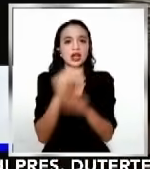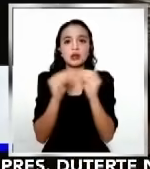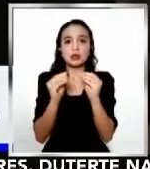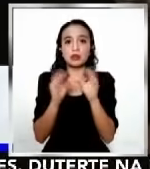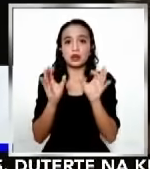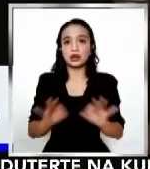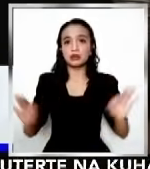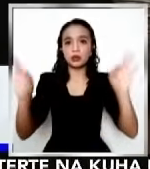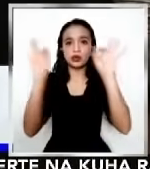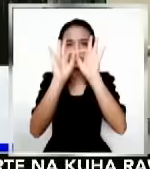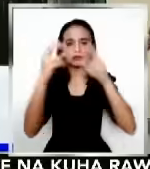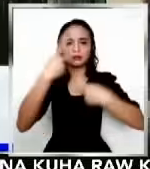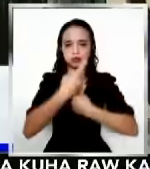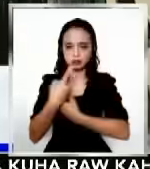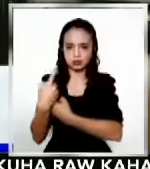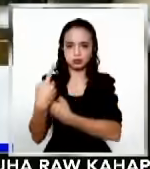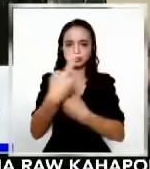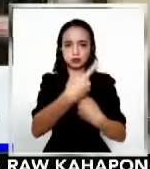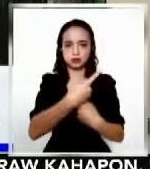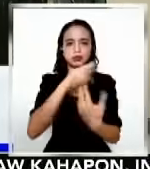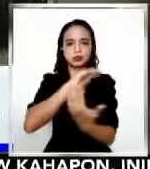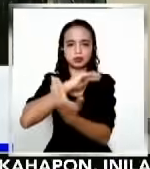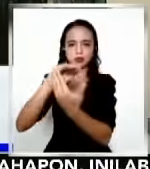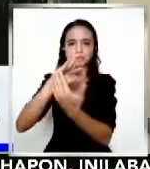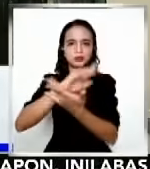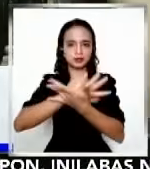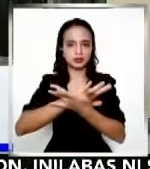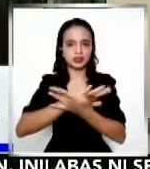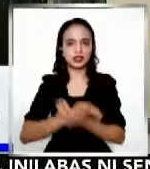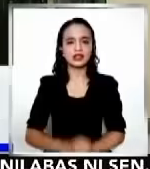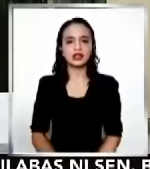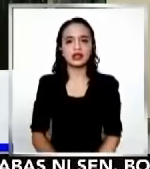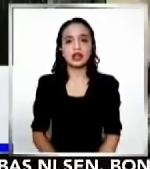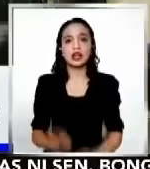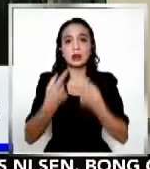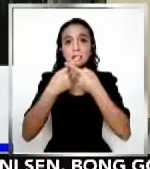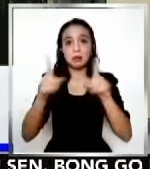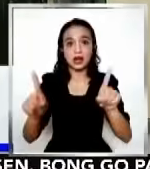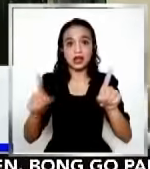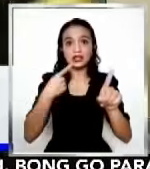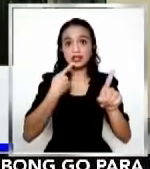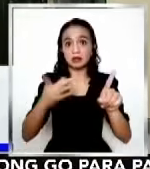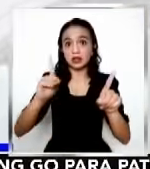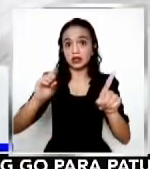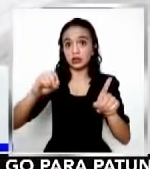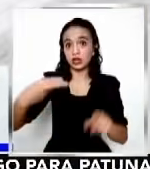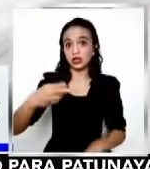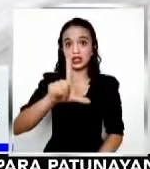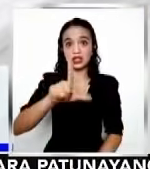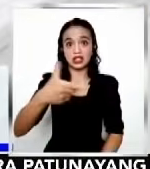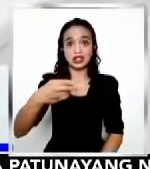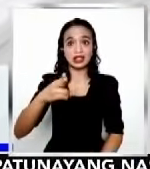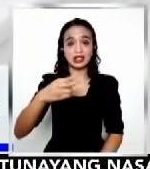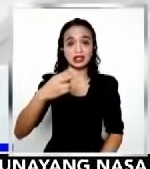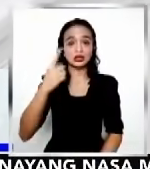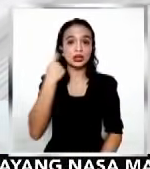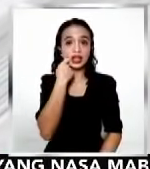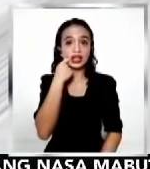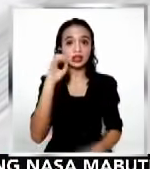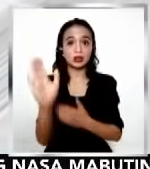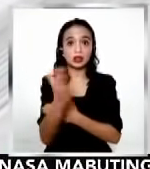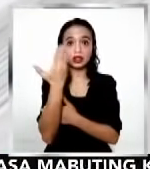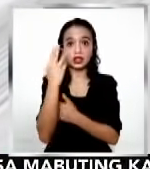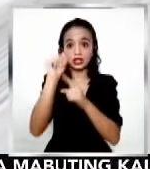protektado laban sa COVID. Pero sa abiso ng DOH sa mga lokal na pamahalaan kaninang umaga, April 12 pa